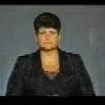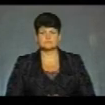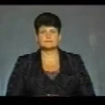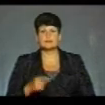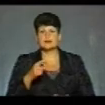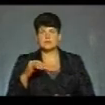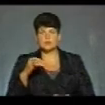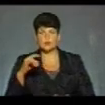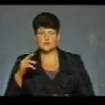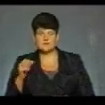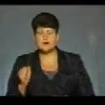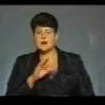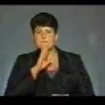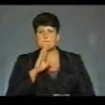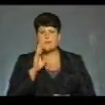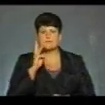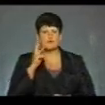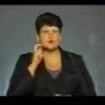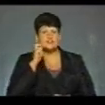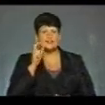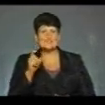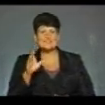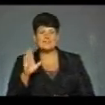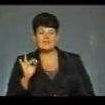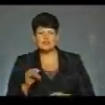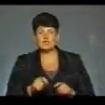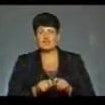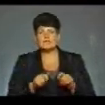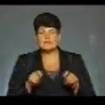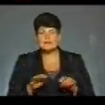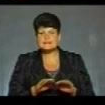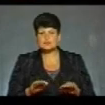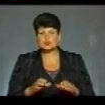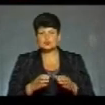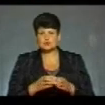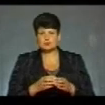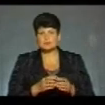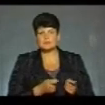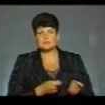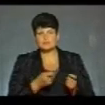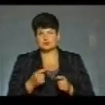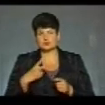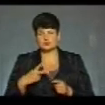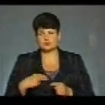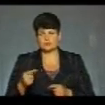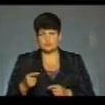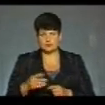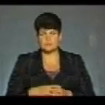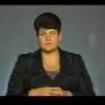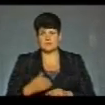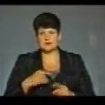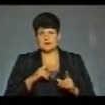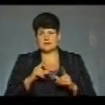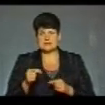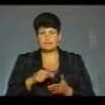Христина Юзва – мама трьохрічної Єви. До відкриття садочкової групи возила донечку на заняття у Тернопіль. Ми їздили в місто,